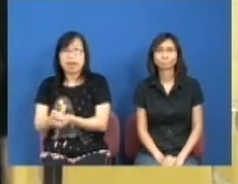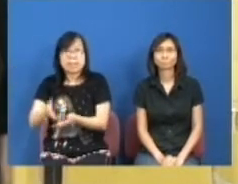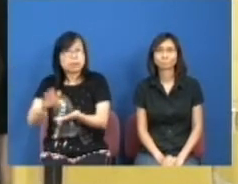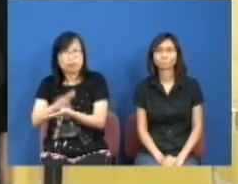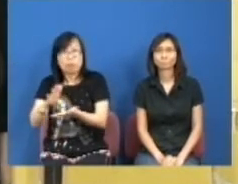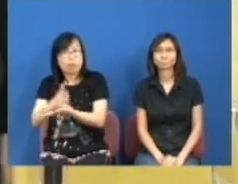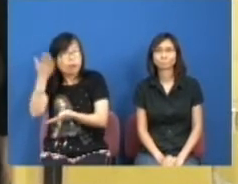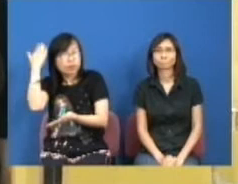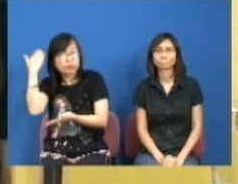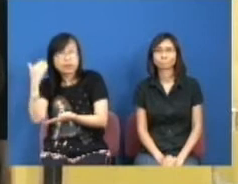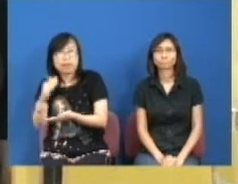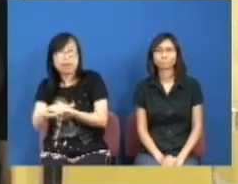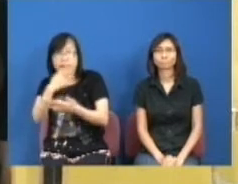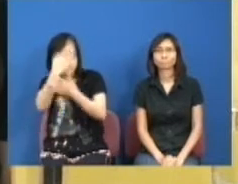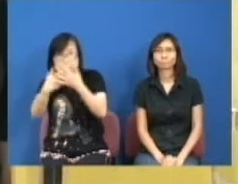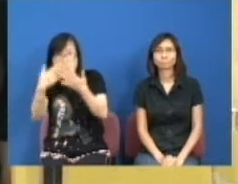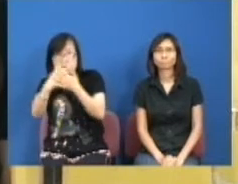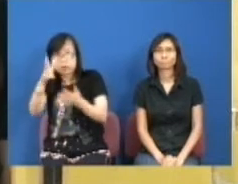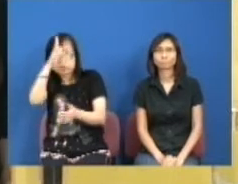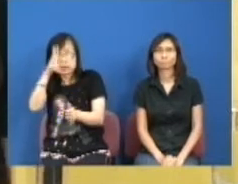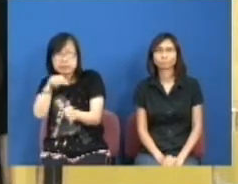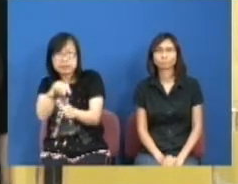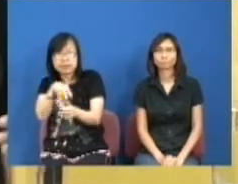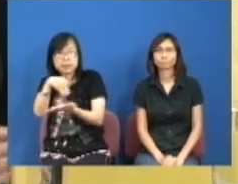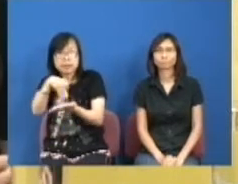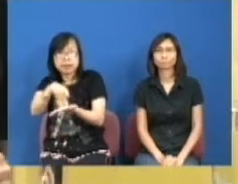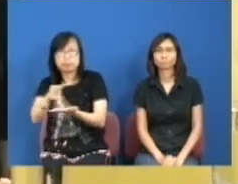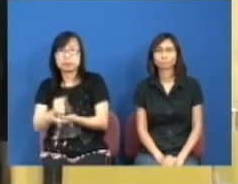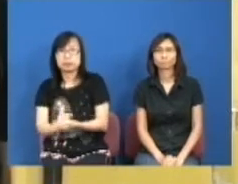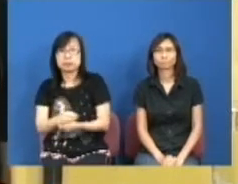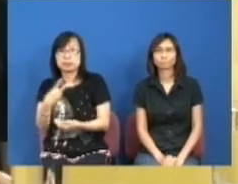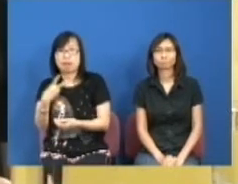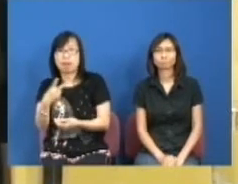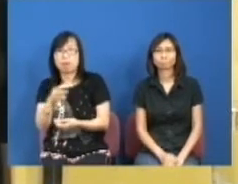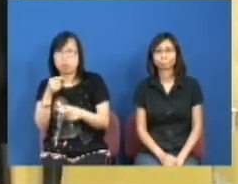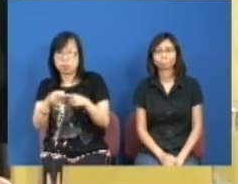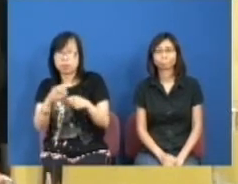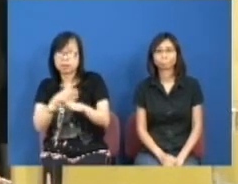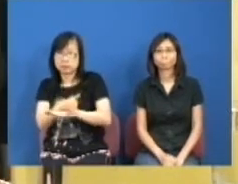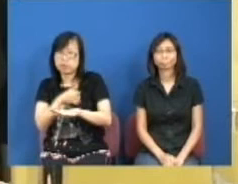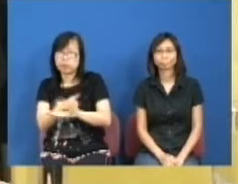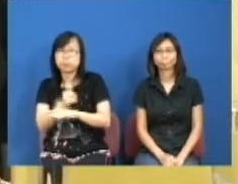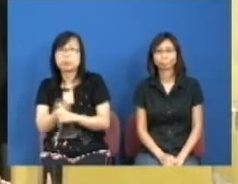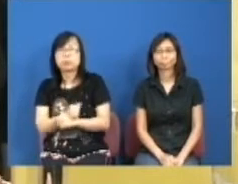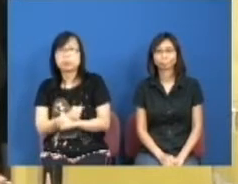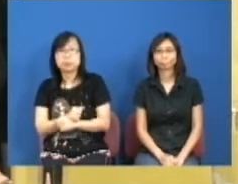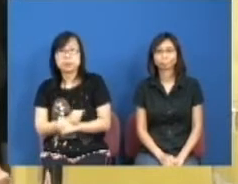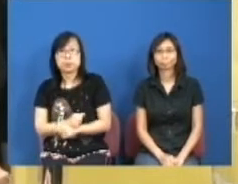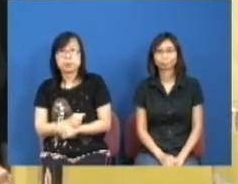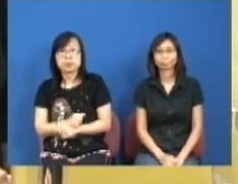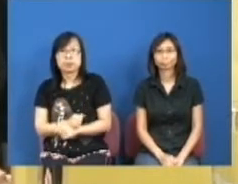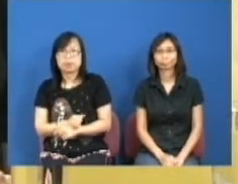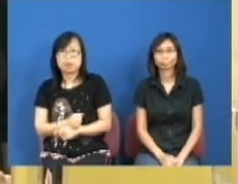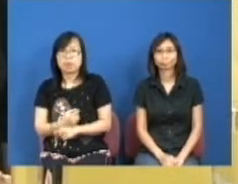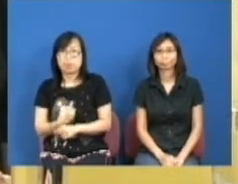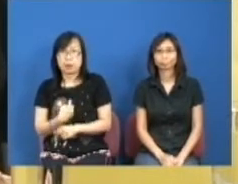我們看到很多網上的政治參與，那我想這兩個都是香港公民社會一個即我